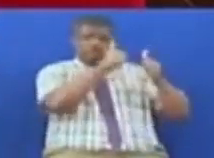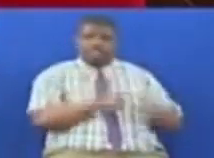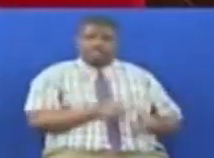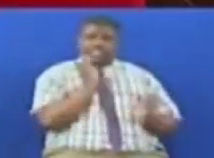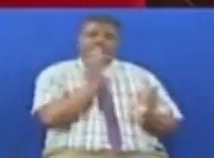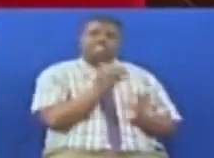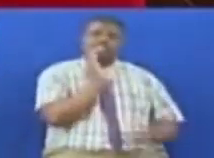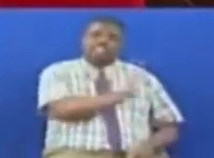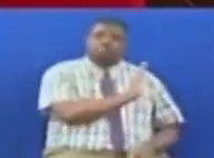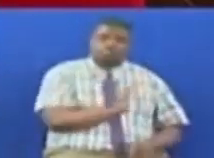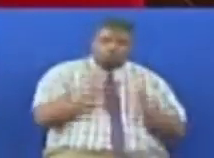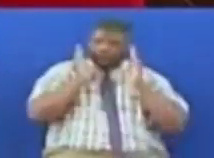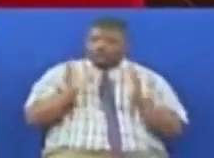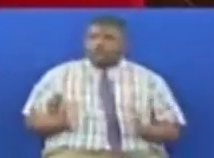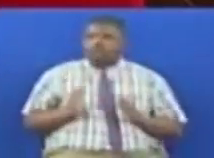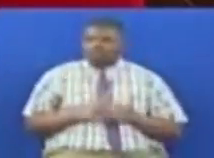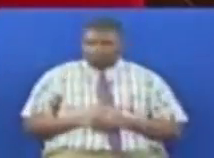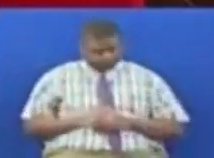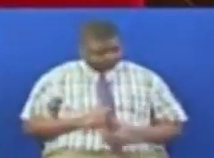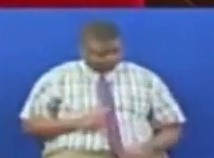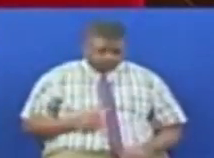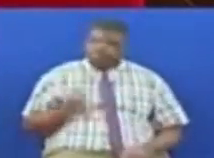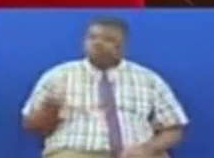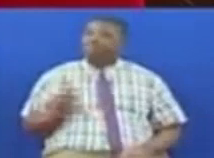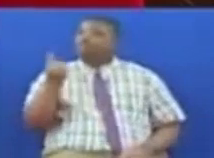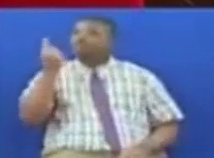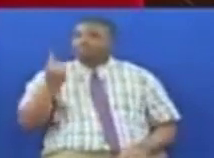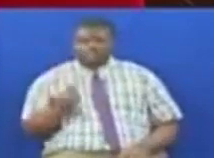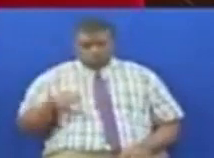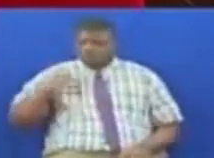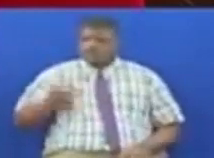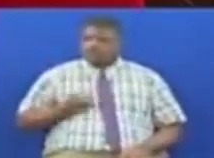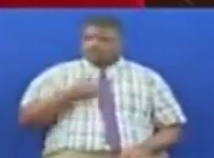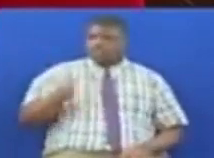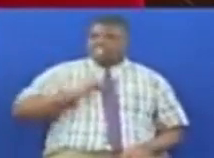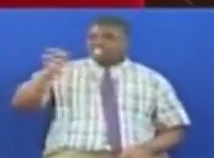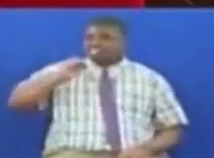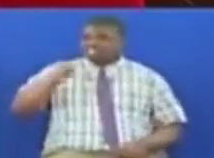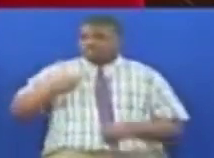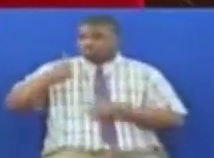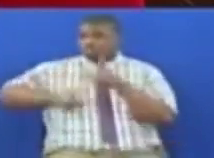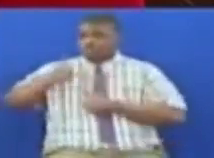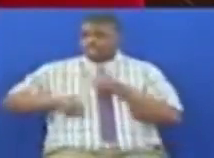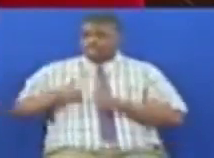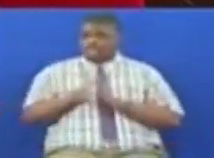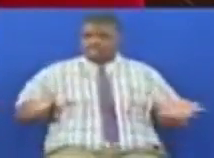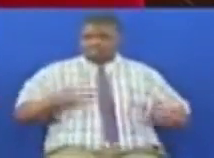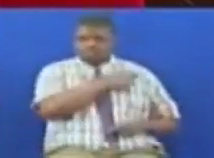rasmi. Mheshimiwa Naibu Spika, kwa kipekee kabisa nitoe wito kwa wanawake wenye sifa za kugombea nafasi ya